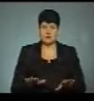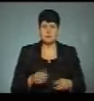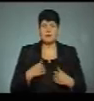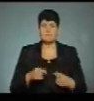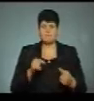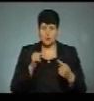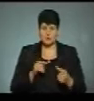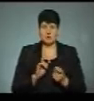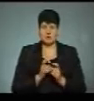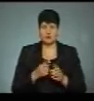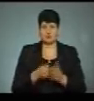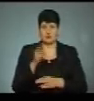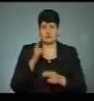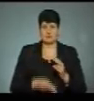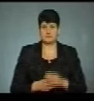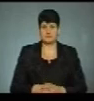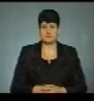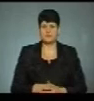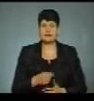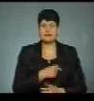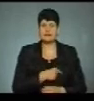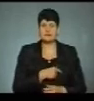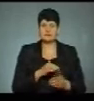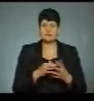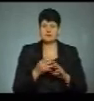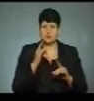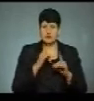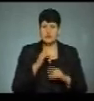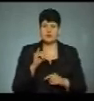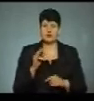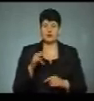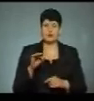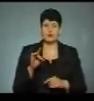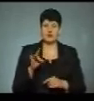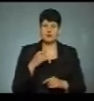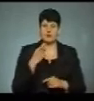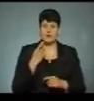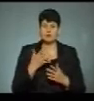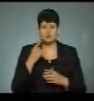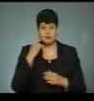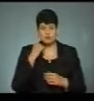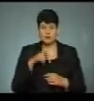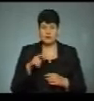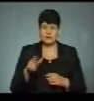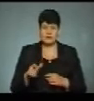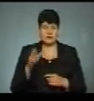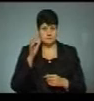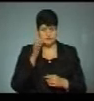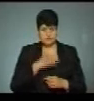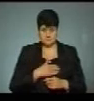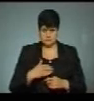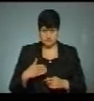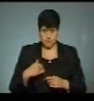проти, будемо боротися до останнього. Депутат селищної ради Ігор Дорош каже, якщо до думки жителів громади не